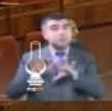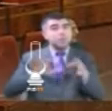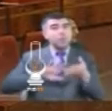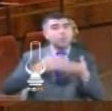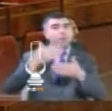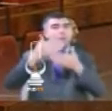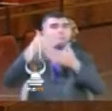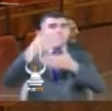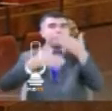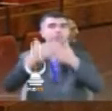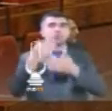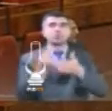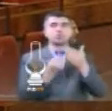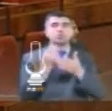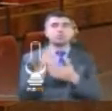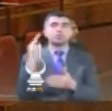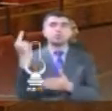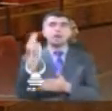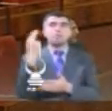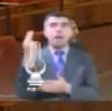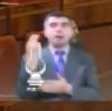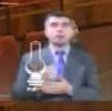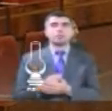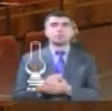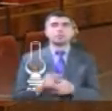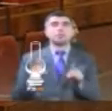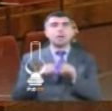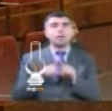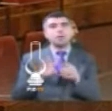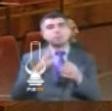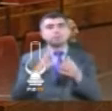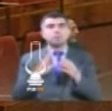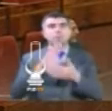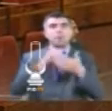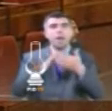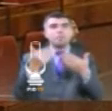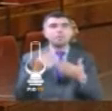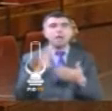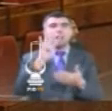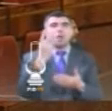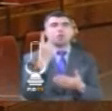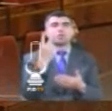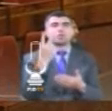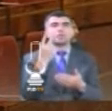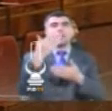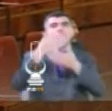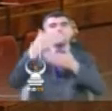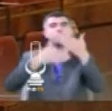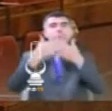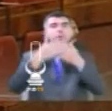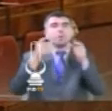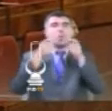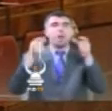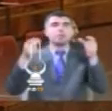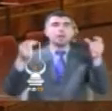بناء مدرجات جديدة بطاقات استيعابية كبيرة جدا، تقريبا برمجت 24 يعني مدرج ليزيد من